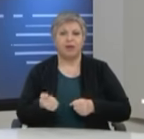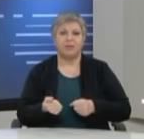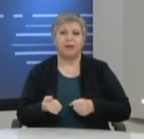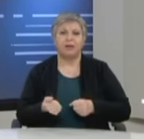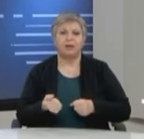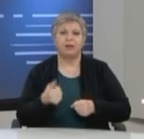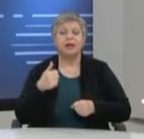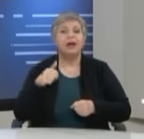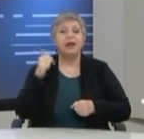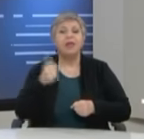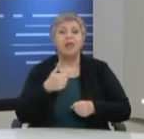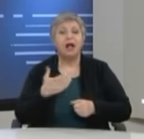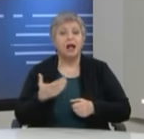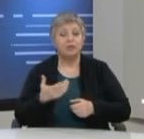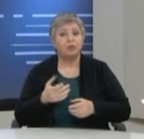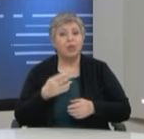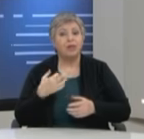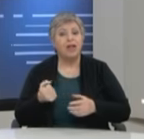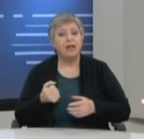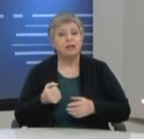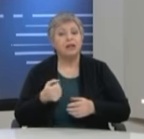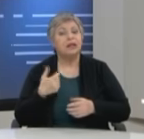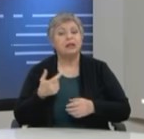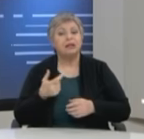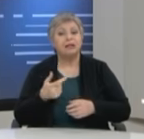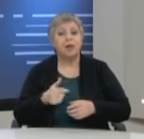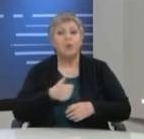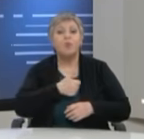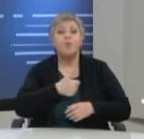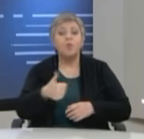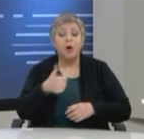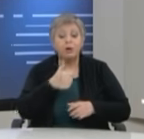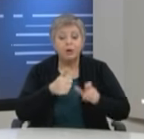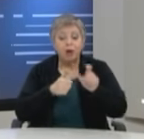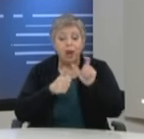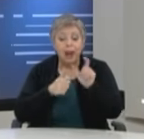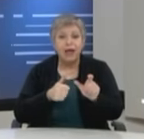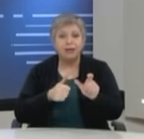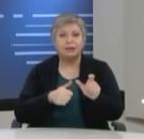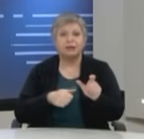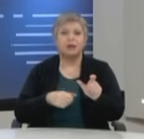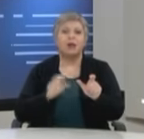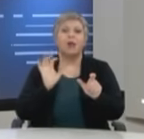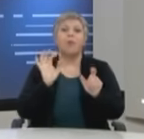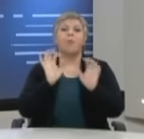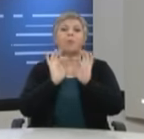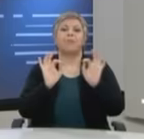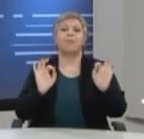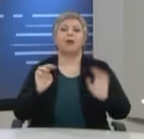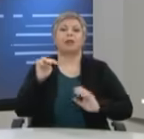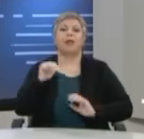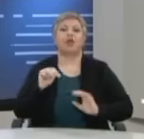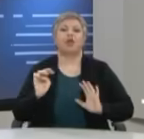ή MKD, δηλαδή Σκέτο Μακεδονία, χωρίς να παραπέμπει τίποτα στη Βόρεια Μακεδονία.